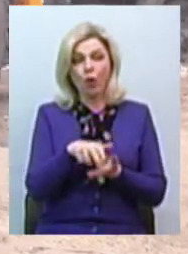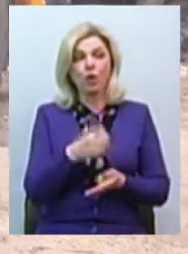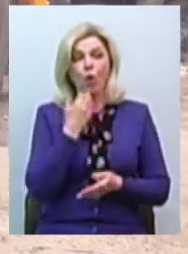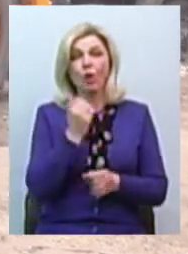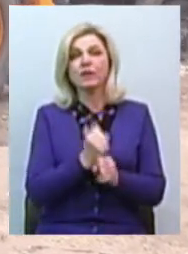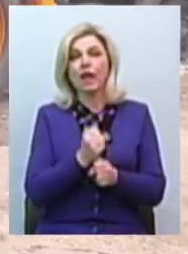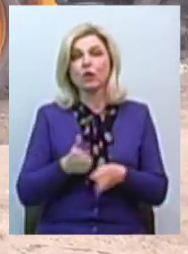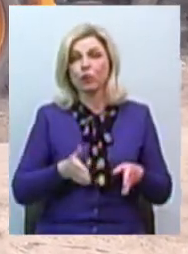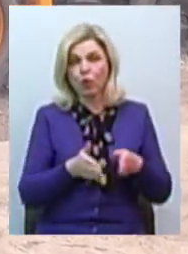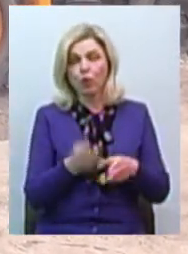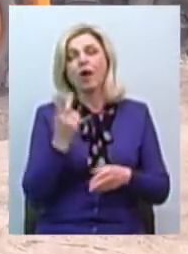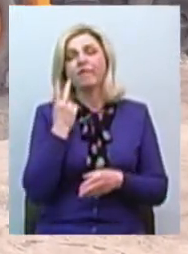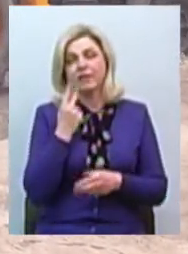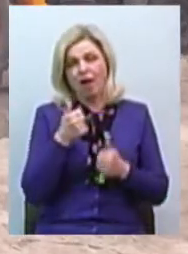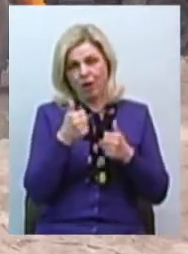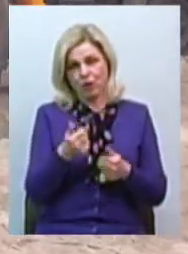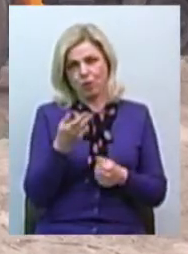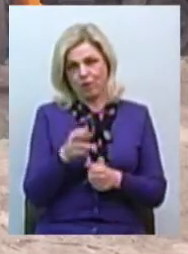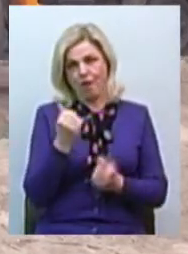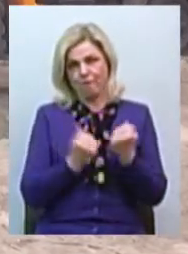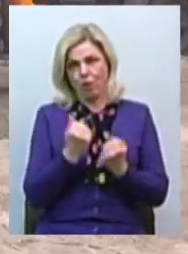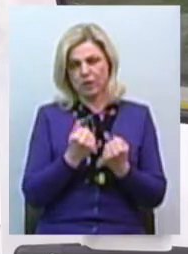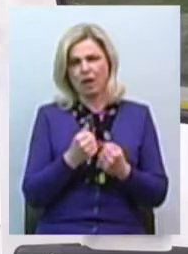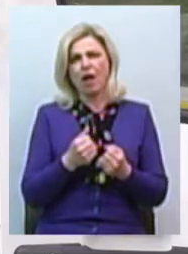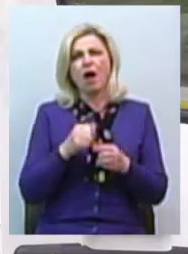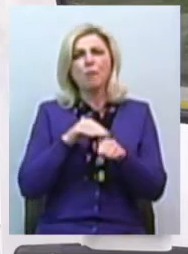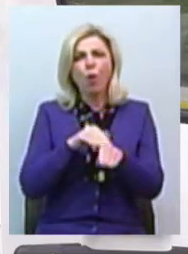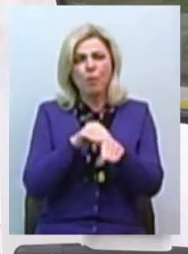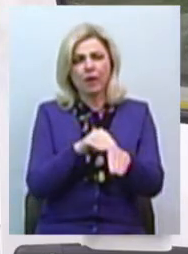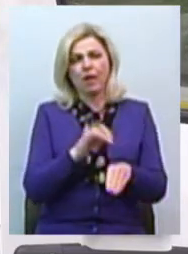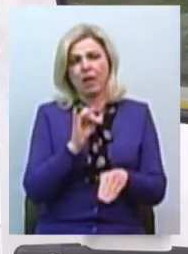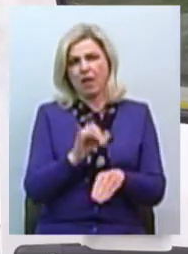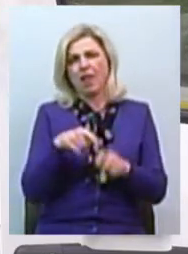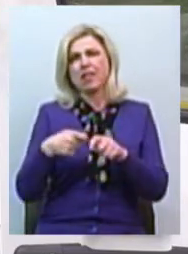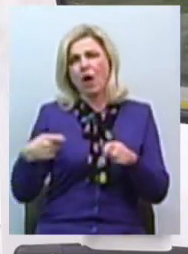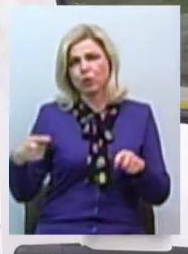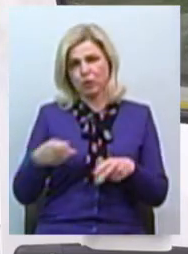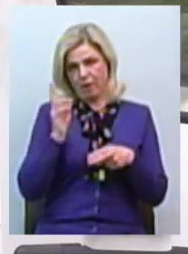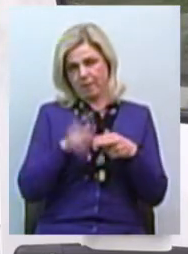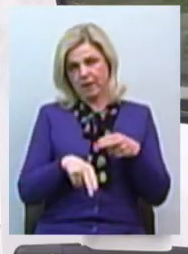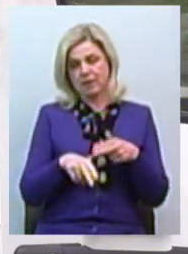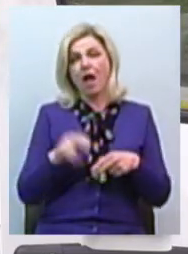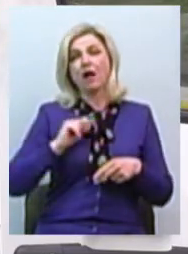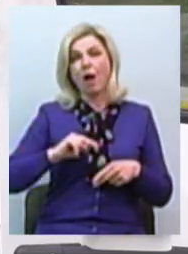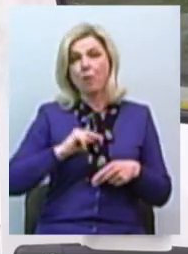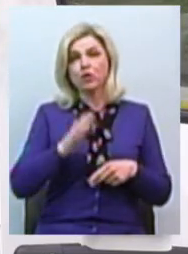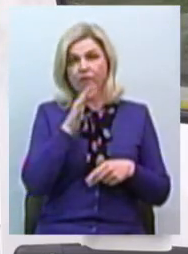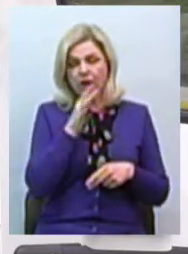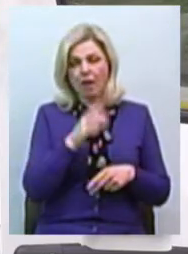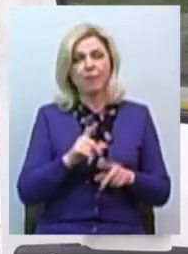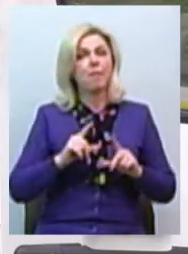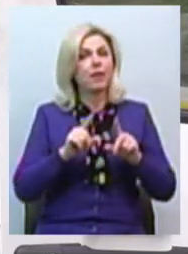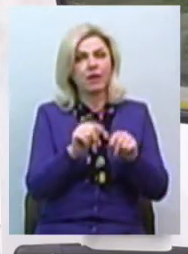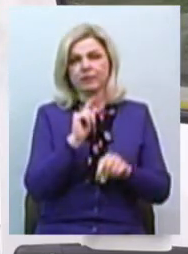дорога, це завжди добре для водіїв. Пробки, тягнучки перестануть бути. У робоче перевезення проїхати не можна.